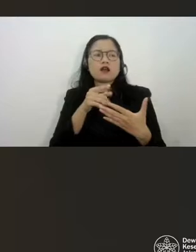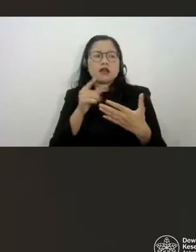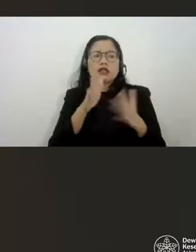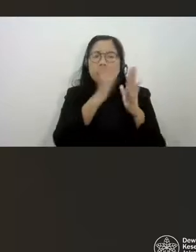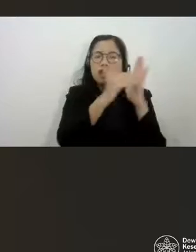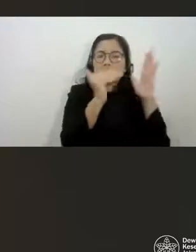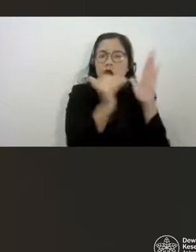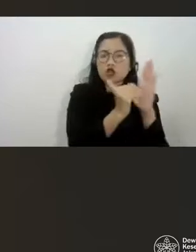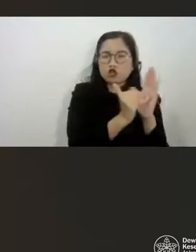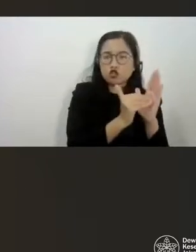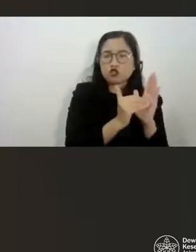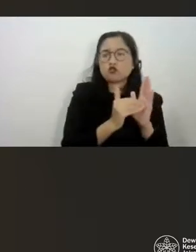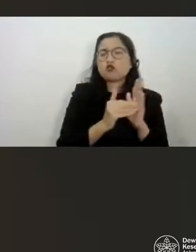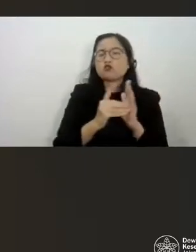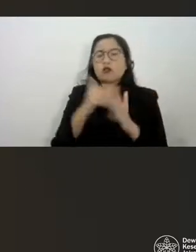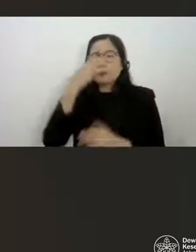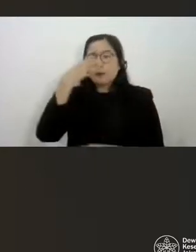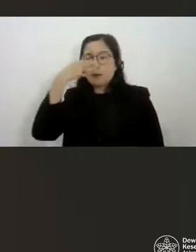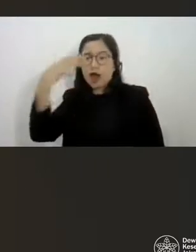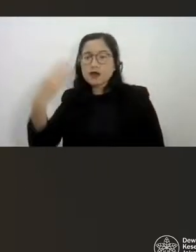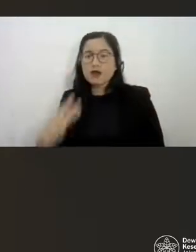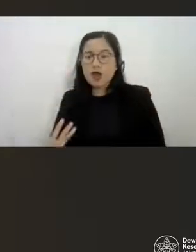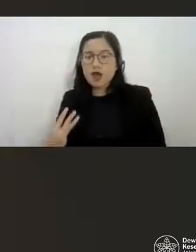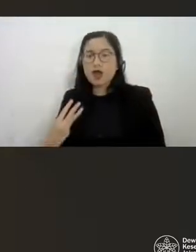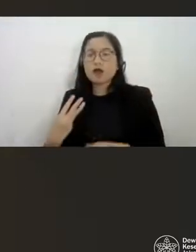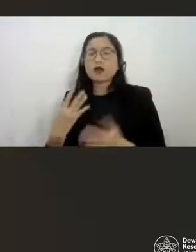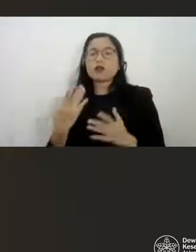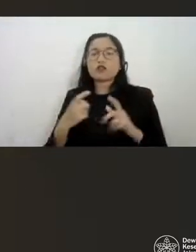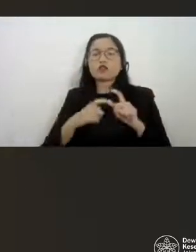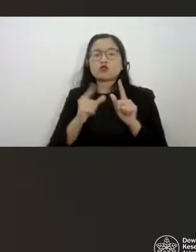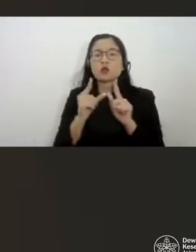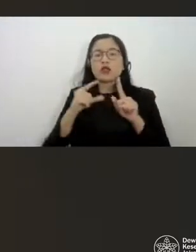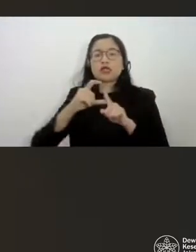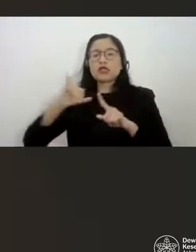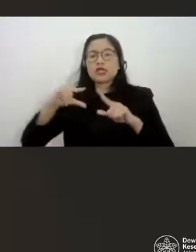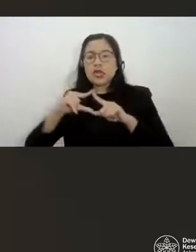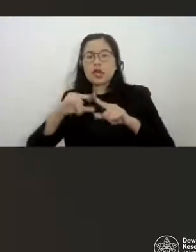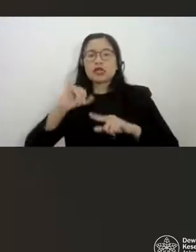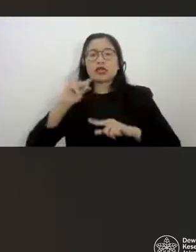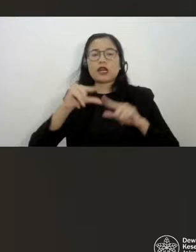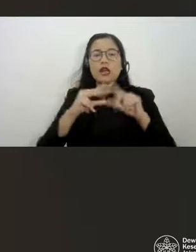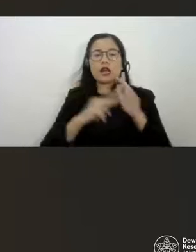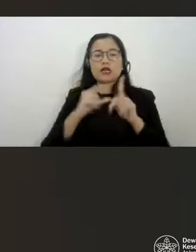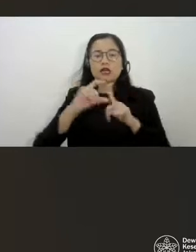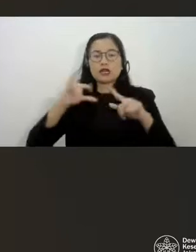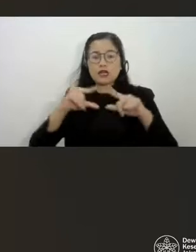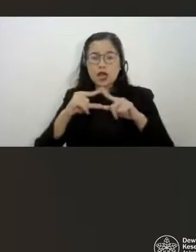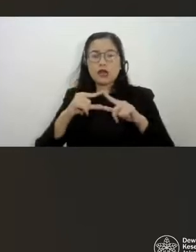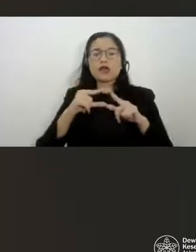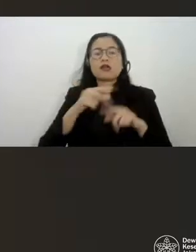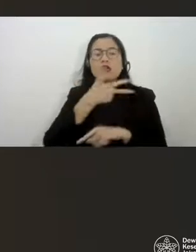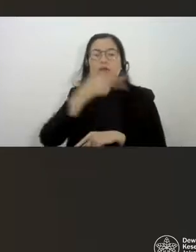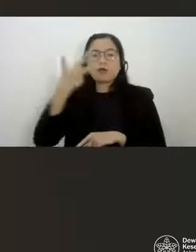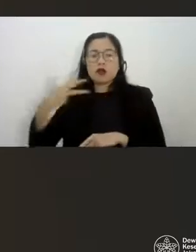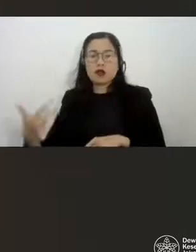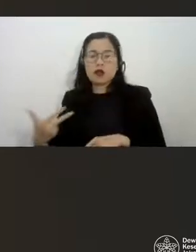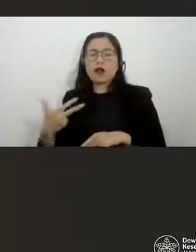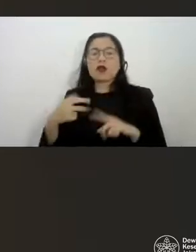Baru, Nederland, Belanda, ya, Swedia, Irlandia, Switzerland, Denmark, Kanada, dan